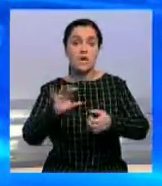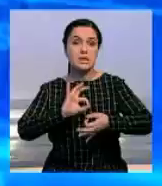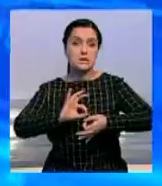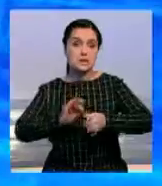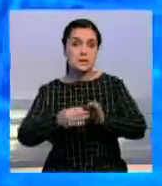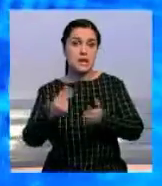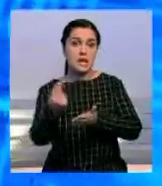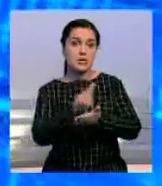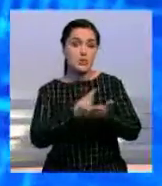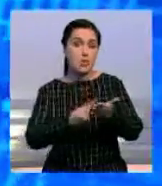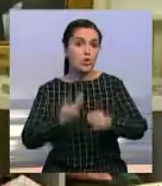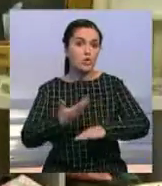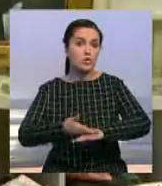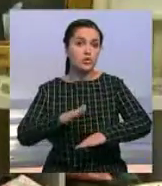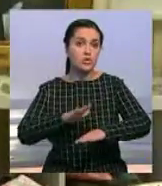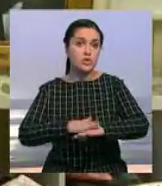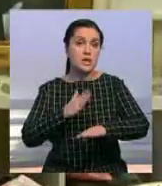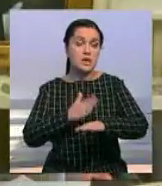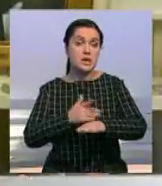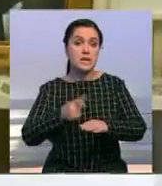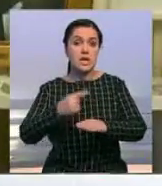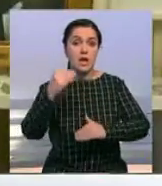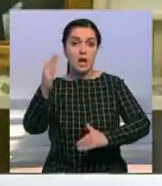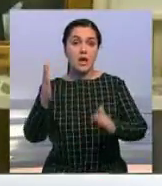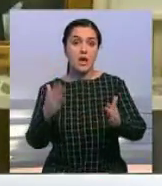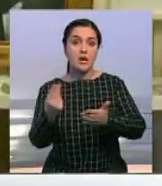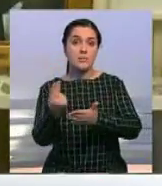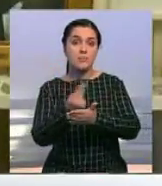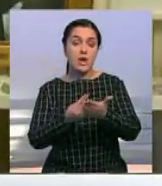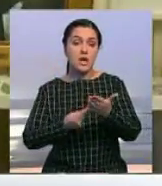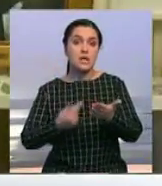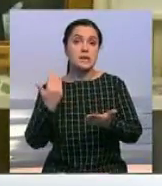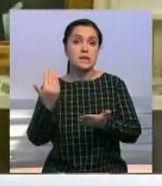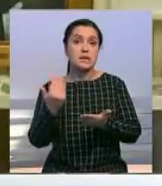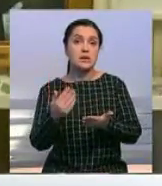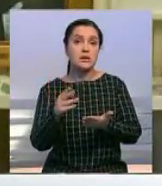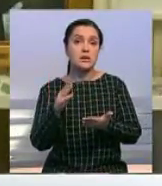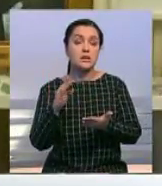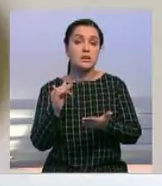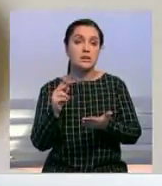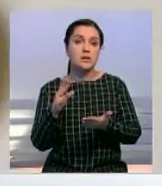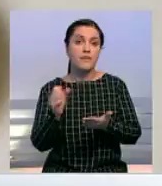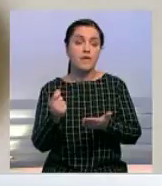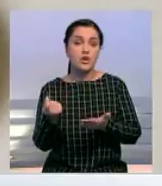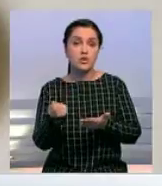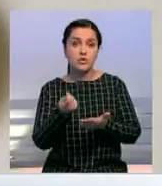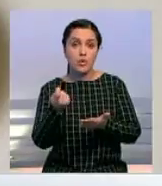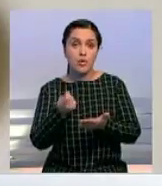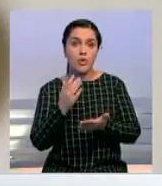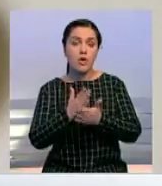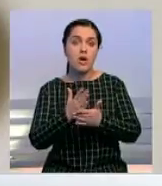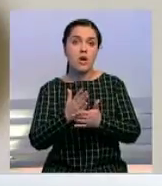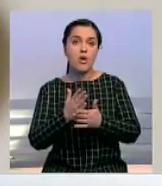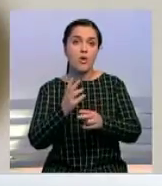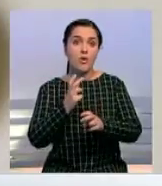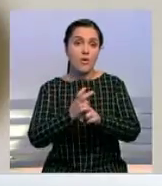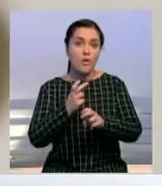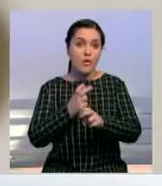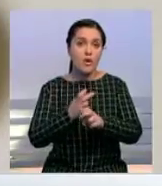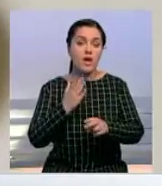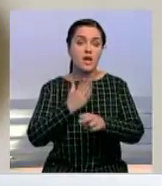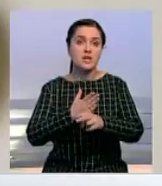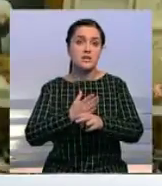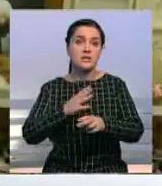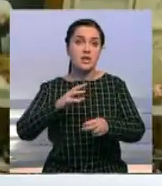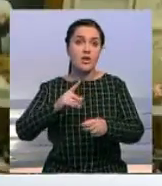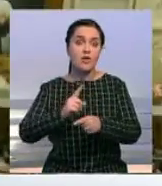детали его картин весьма непросто. Ведь в качестве холстов мастер использует тыквенные зерна, абрикосовые косточки, крышки от